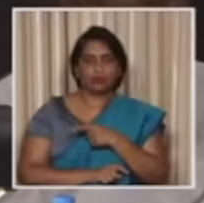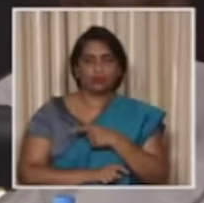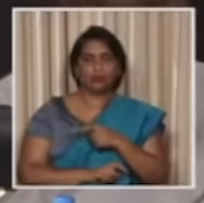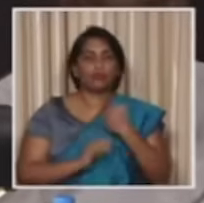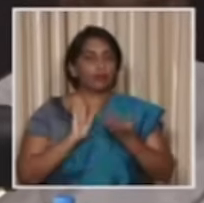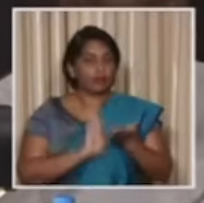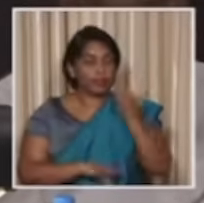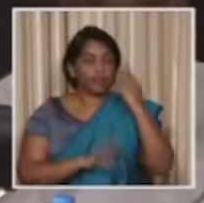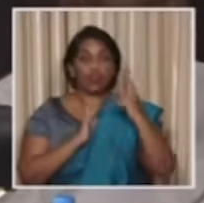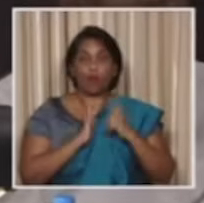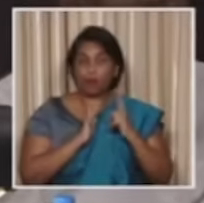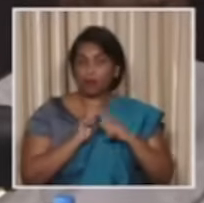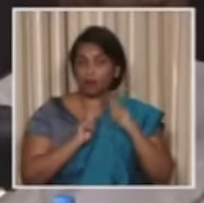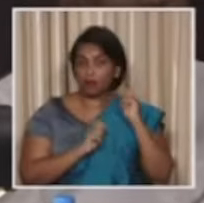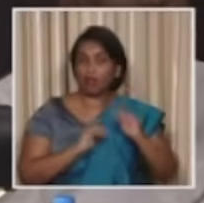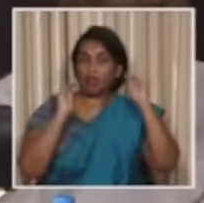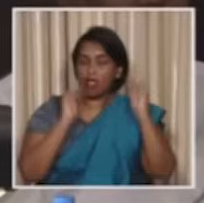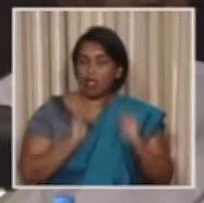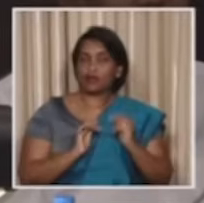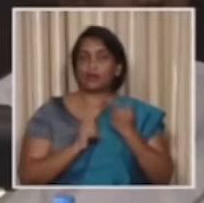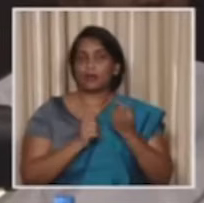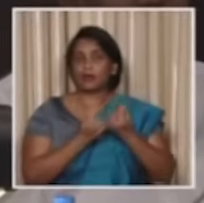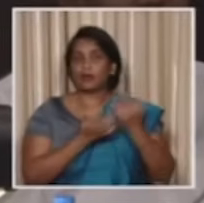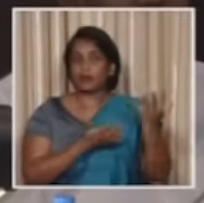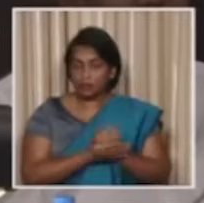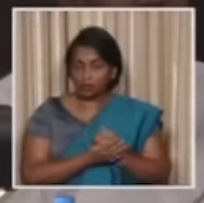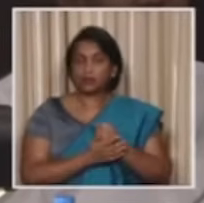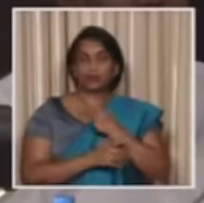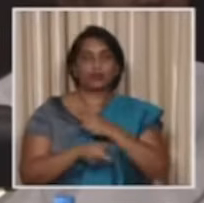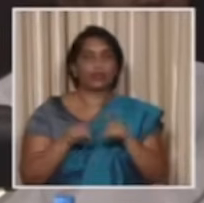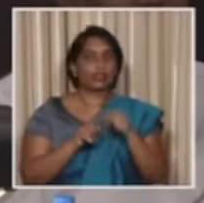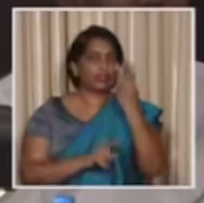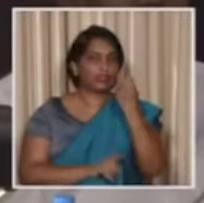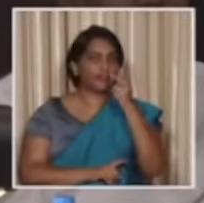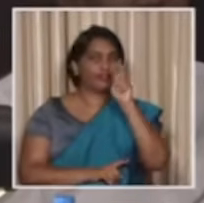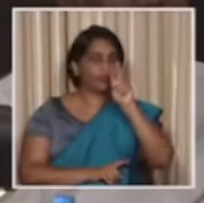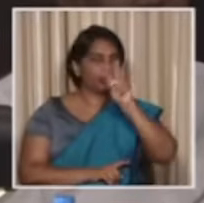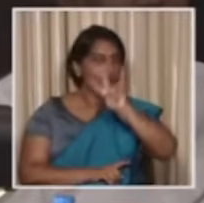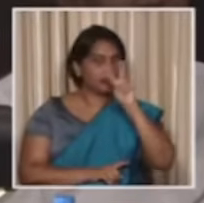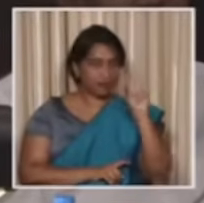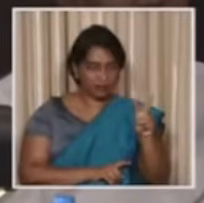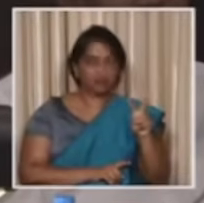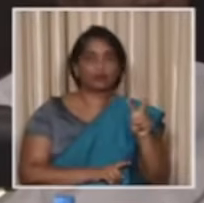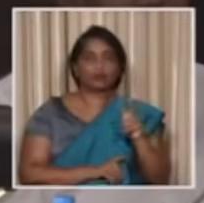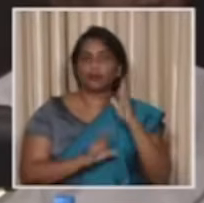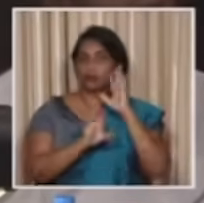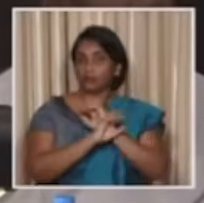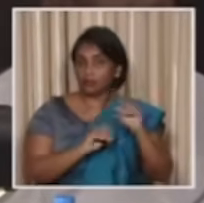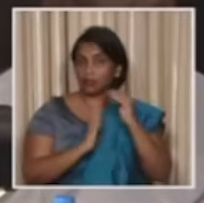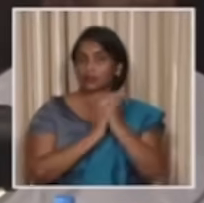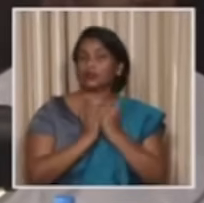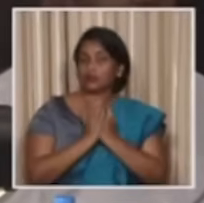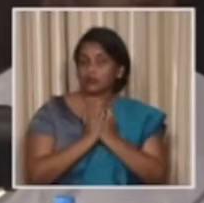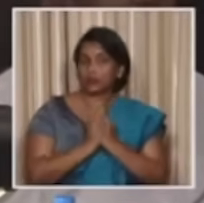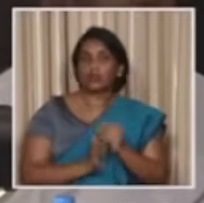यह ला पोली गेवपु अड्डू मिले टे बैंडुम कर गाता काटिया जिदा स्विसी तूने जिदा स्विसी देखे निकुट कर पुए वाइंग सी